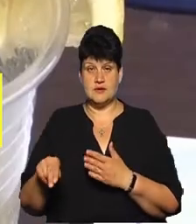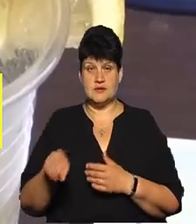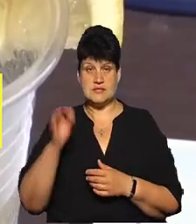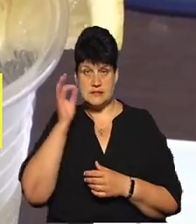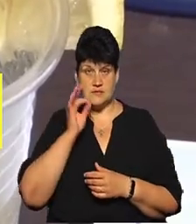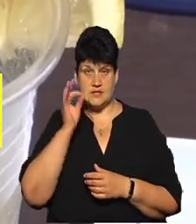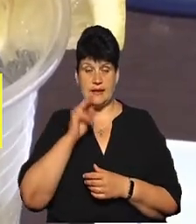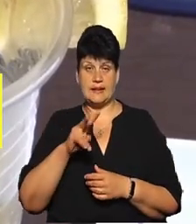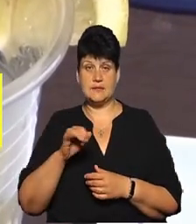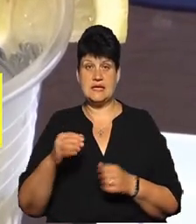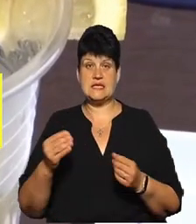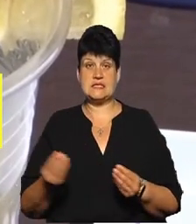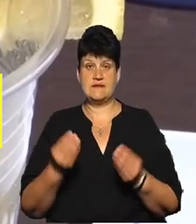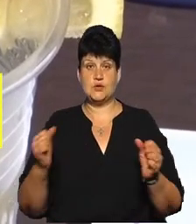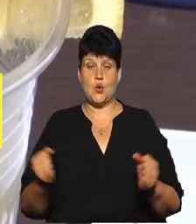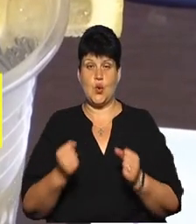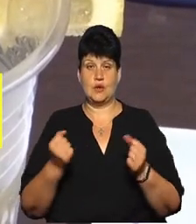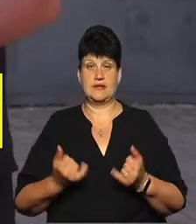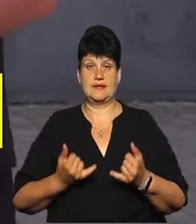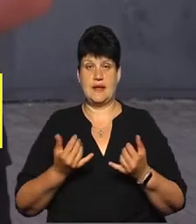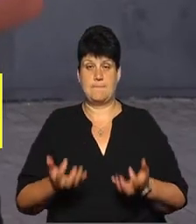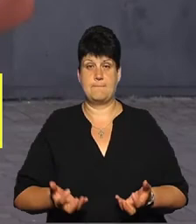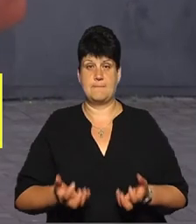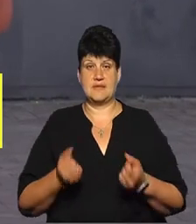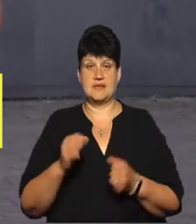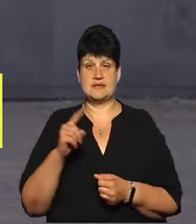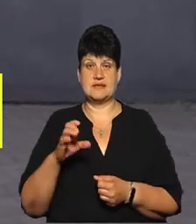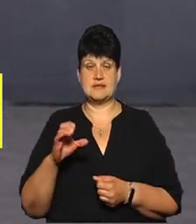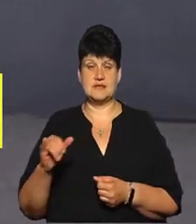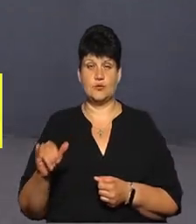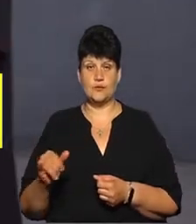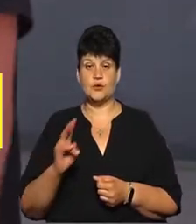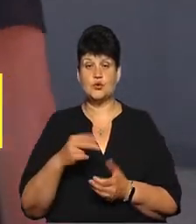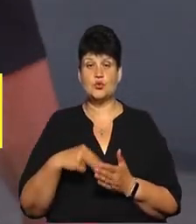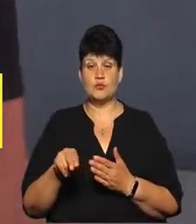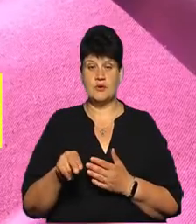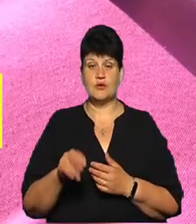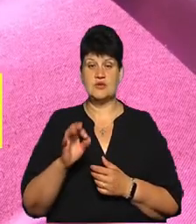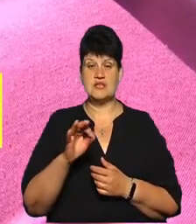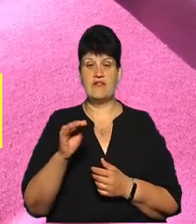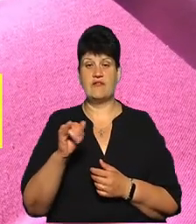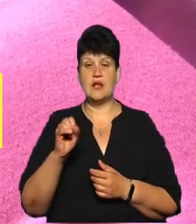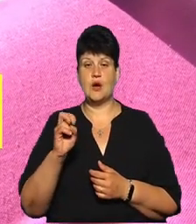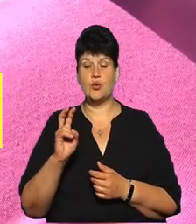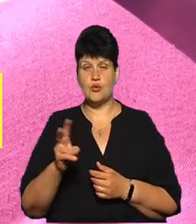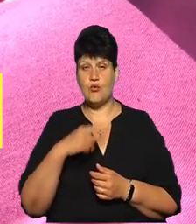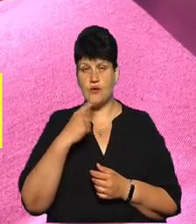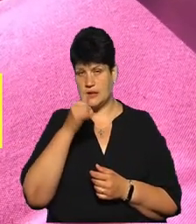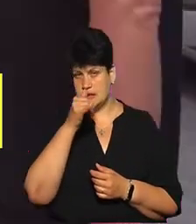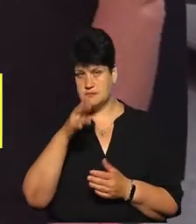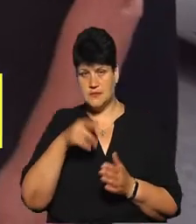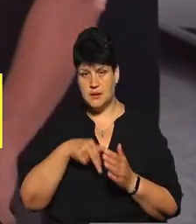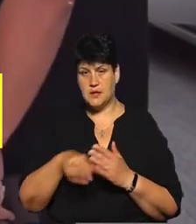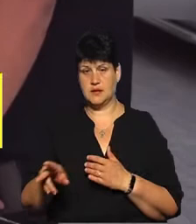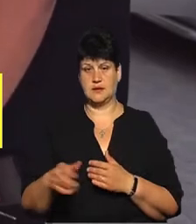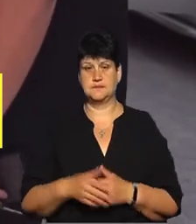Свіжий, холодний. Якраз для підтримки ЗСУ. Один із тих, хто купив лимонад, Олексій Філюк. Чоловік каже, не зміг пройти повз.